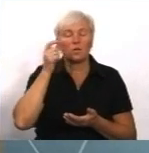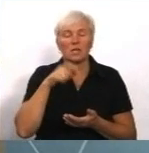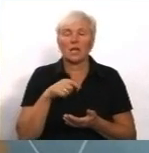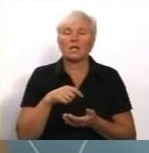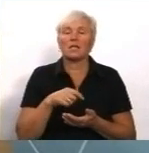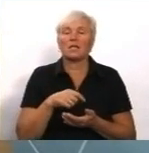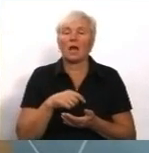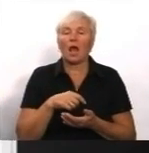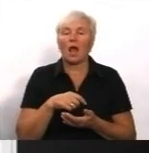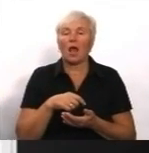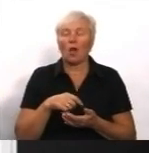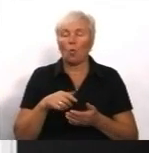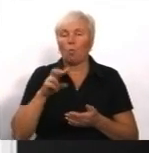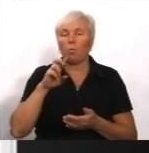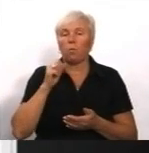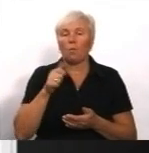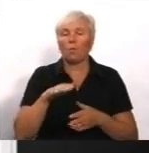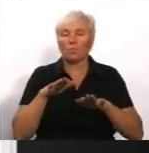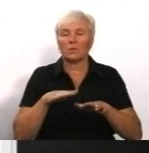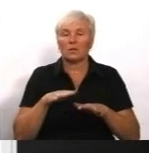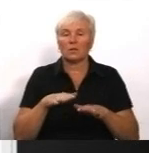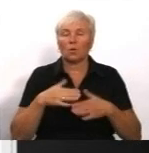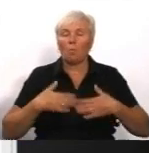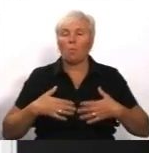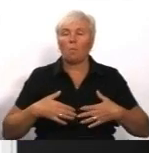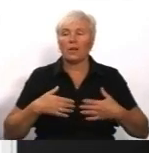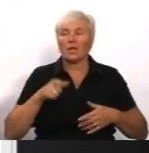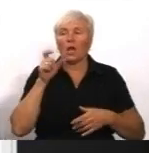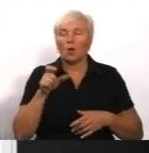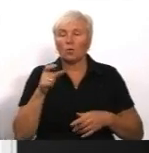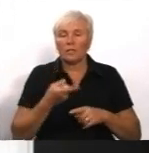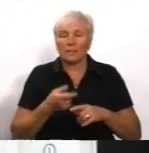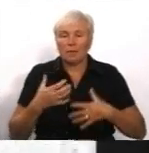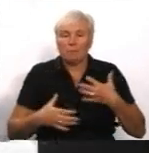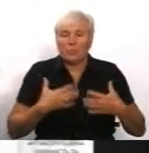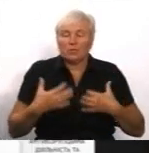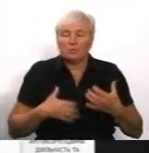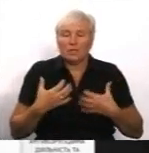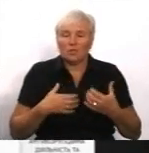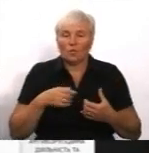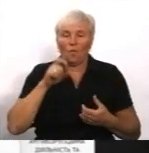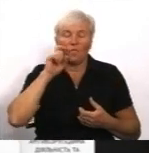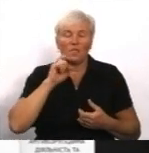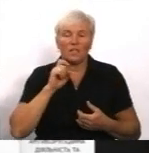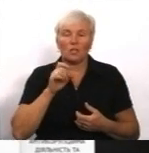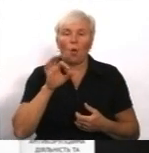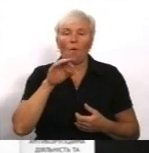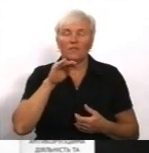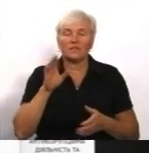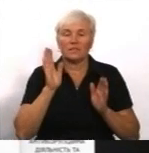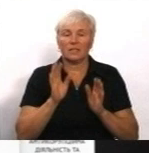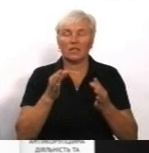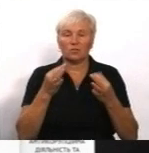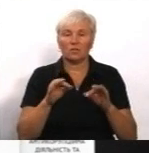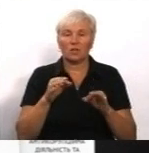річці Південний Буг, зокрема в місцях купання людей. Це на пляжах міста Вінниці, офіційних, які дозволені. Це ГОН